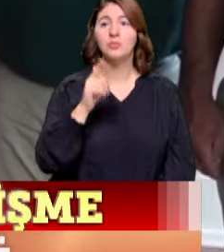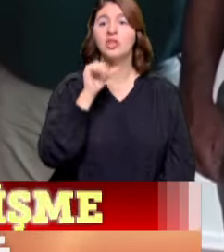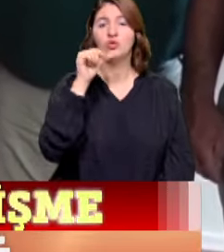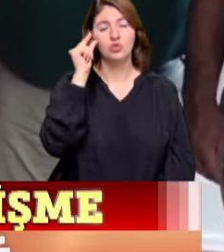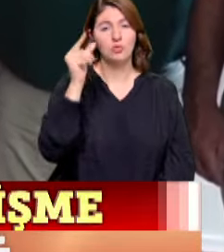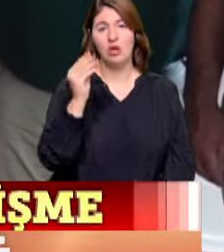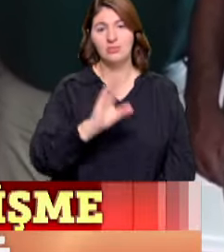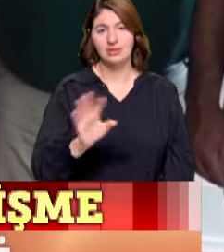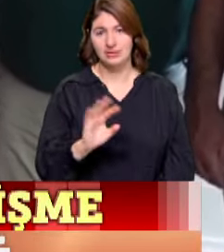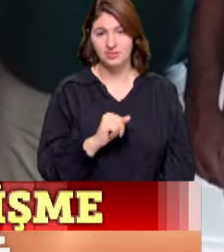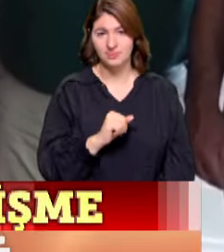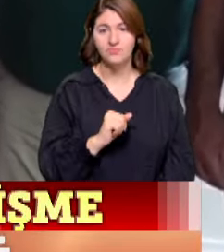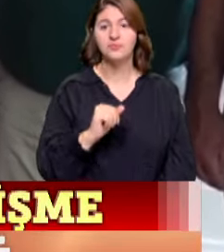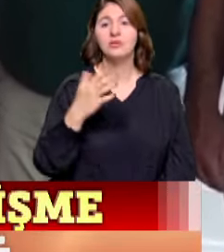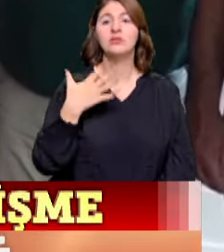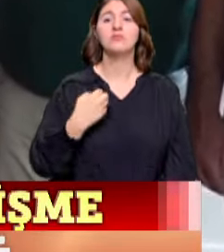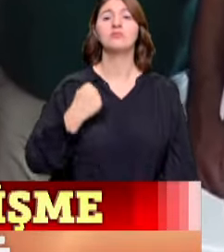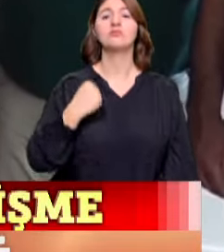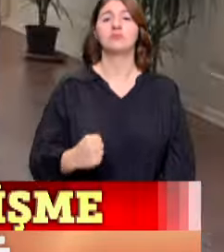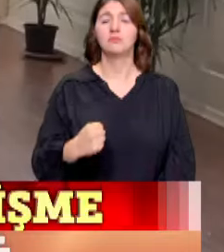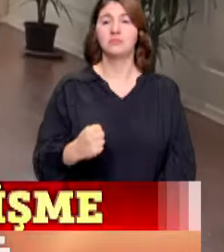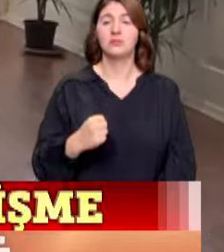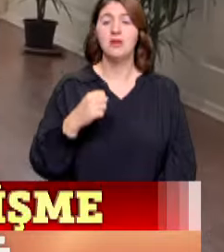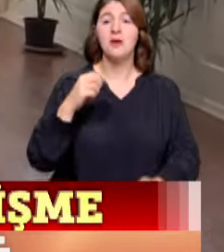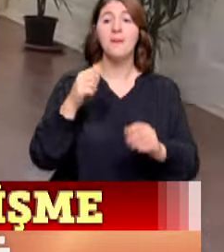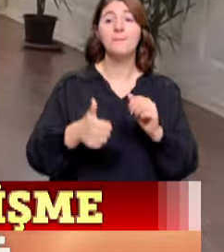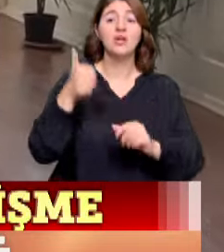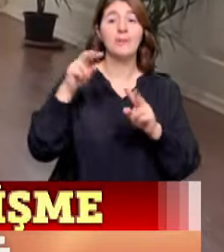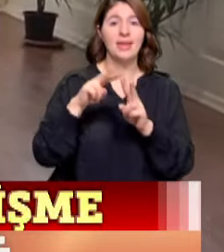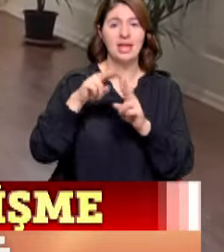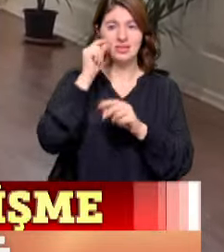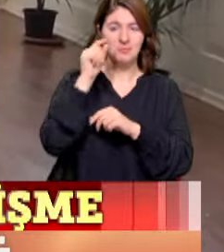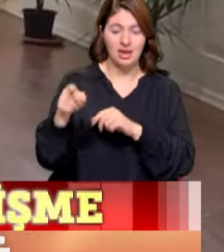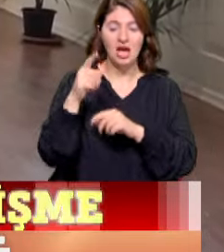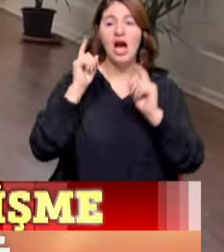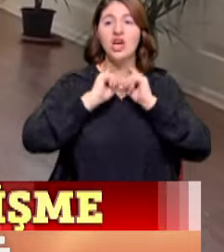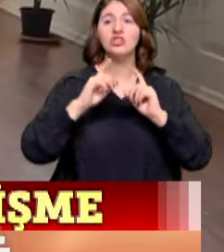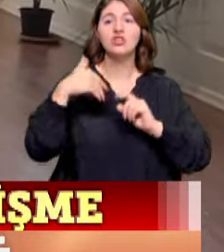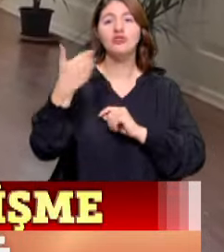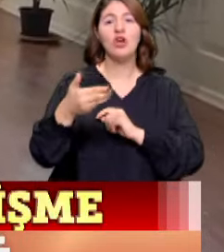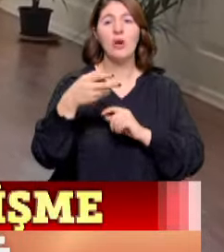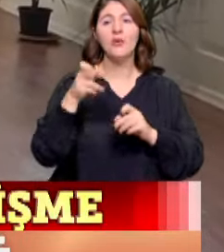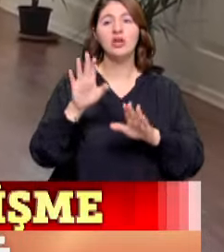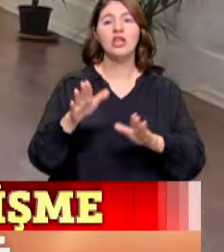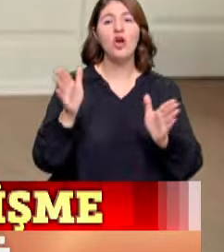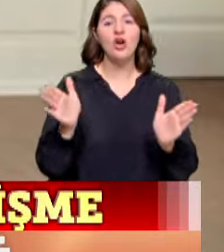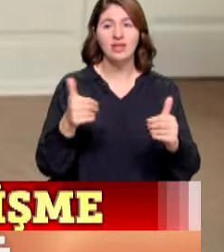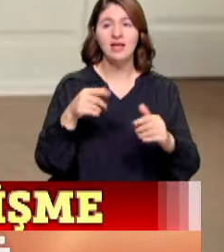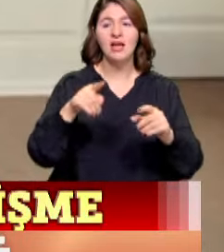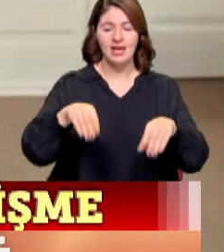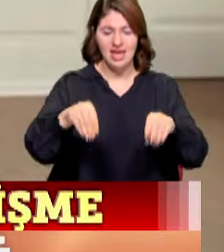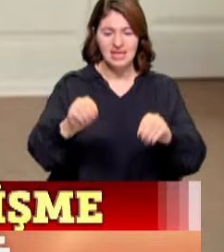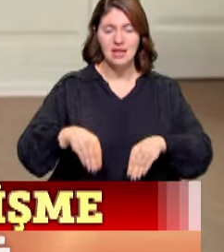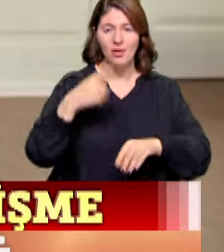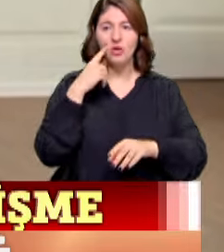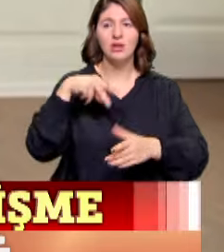hiç şüpheniz olmasın. Dimdik ayaktayız. Başkan Menderes Dal haciz işlemi sonrası boş kalan makam odasında döşemealtı kilimi üzerinde